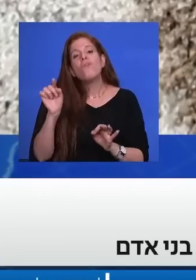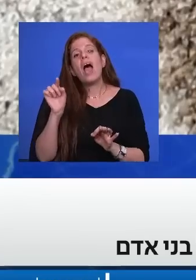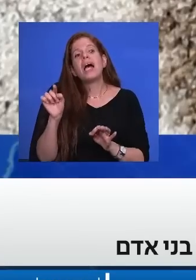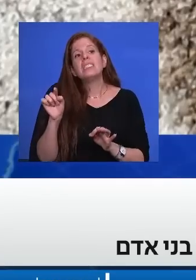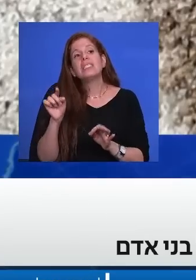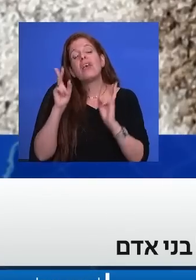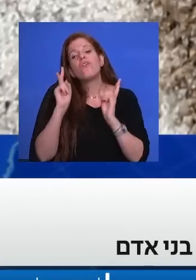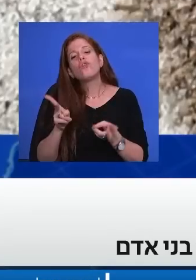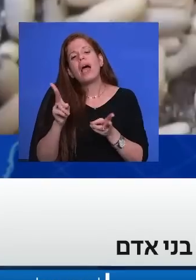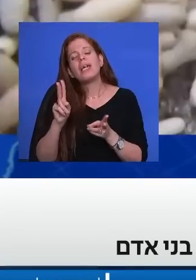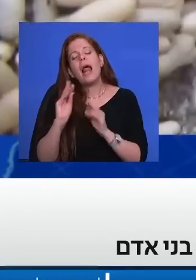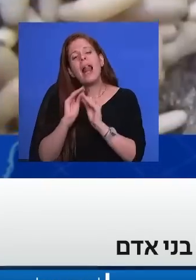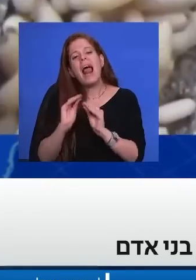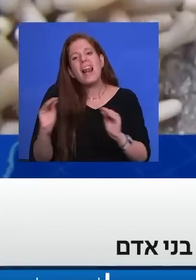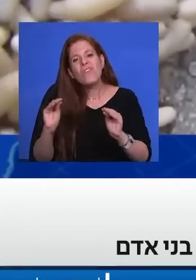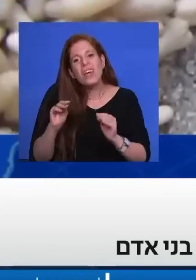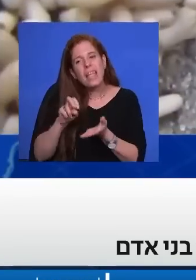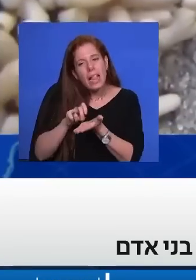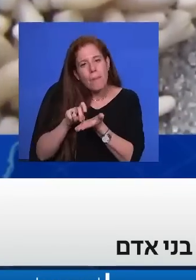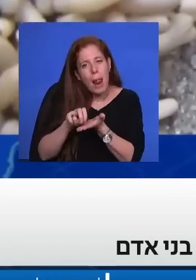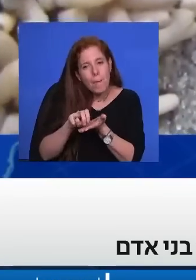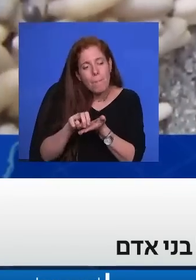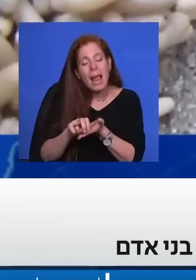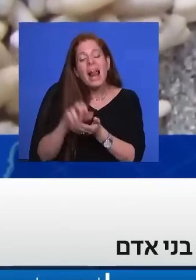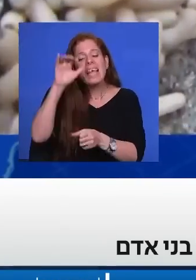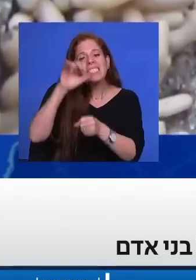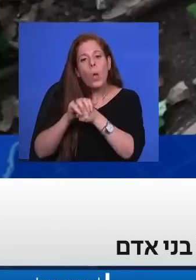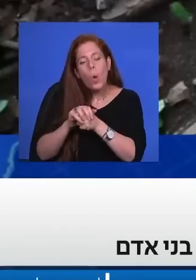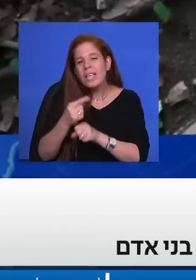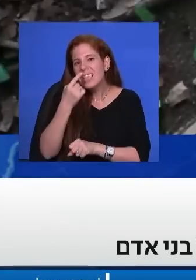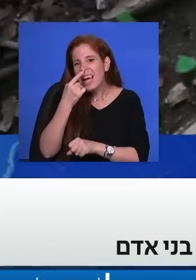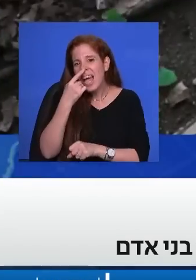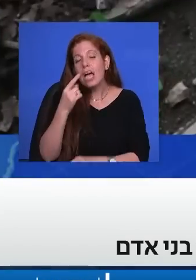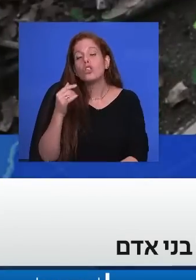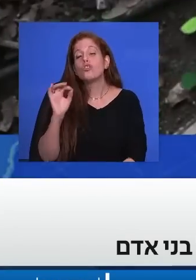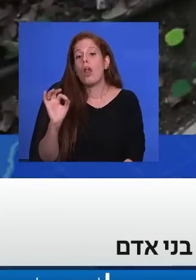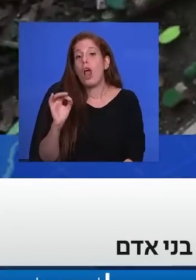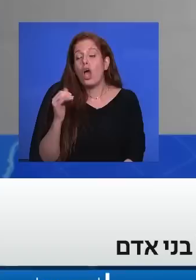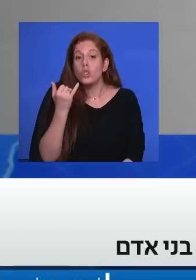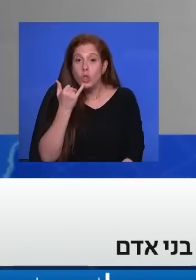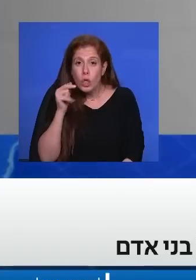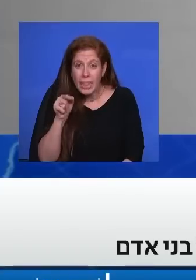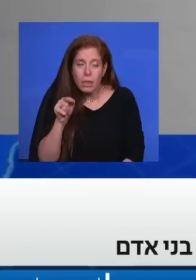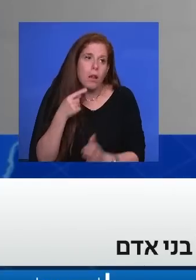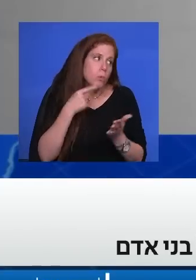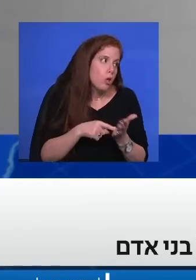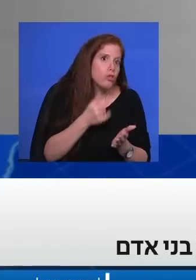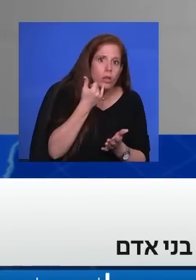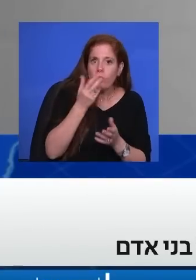אפשר יהיה לאלף את הנמלים, לזהות את הריח של השתן, למשל שתן, אבל זה יכול להיות גם דברים